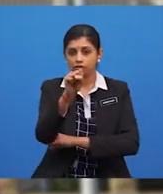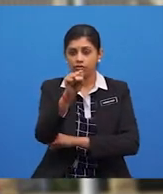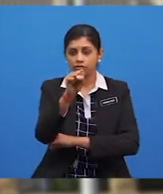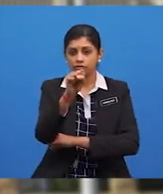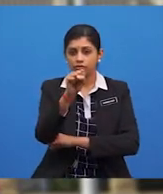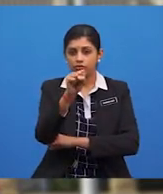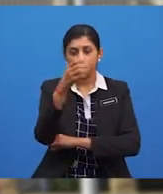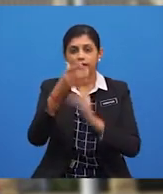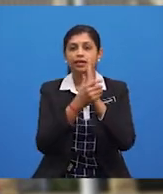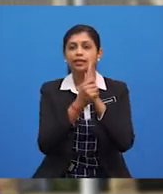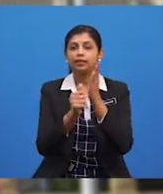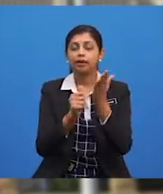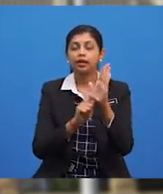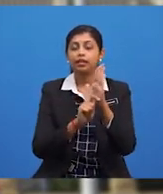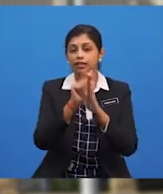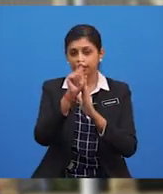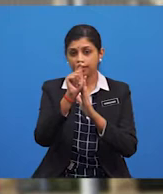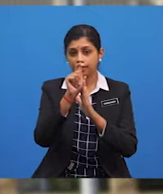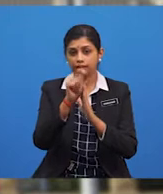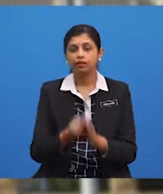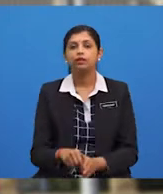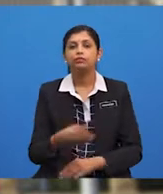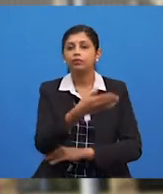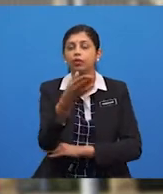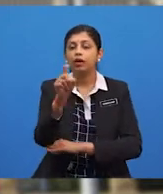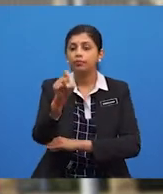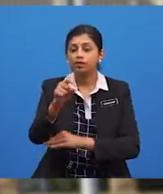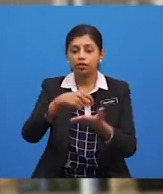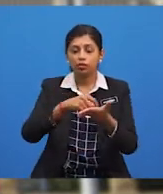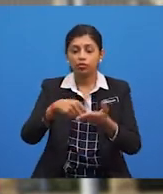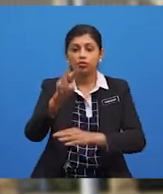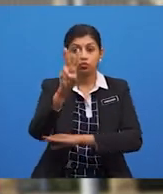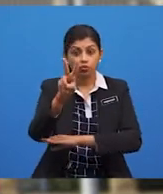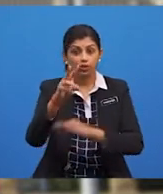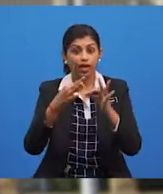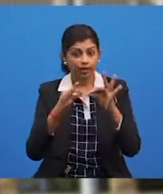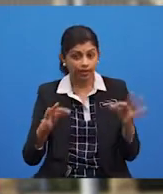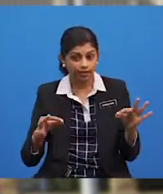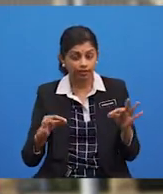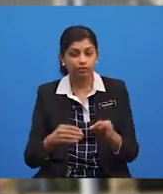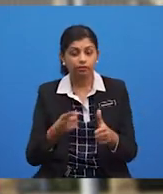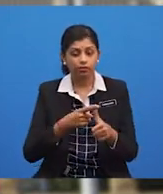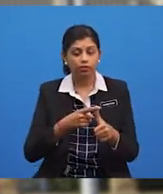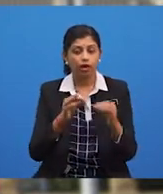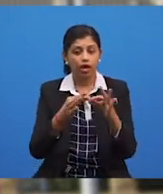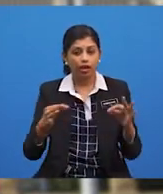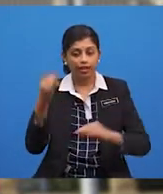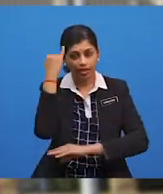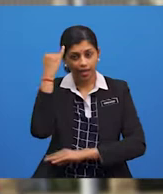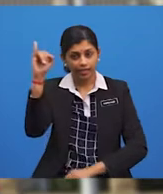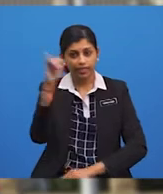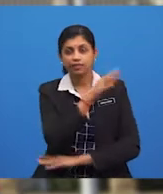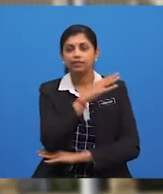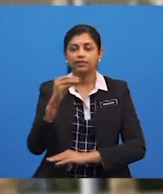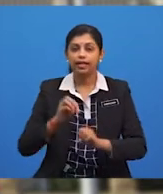kemahiran aras tinggi. Justeru, pelajar harus menulis dua ayat, iaitu ayat idea dan